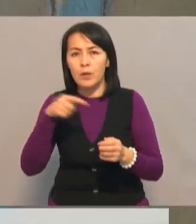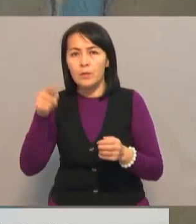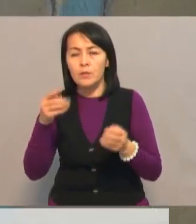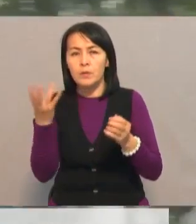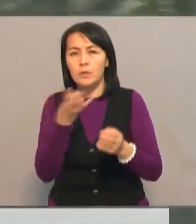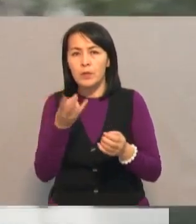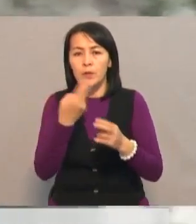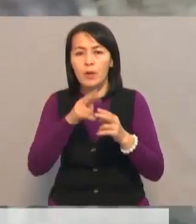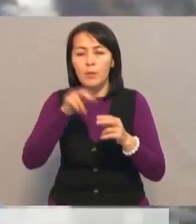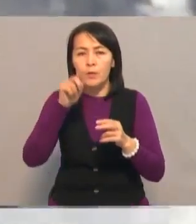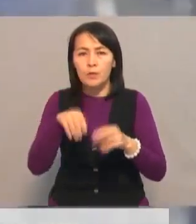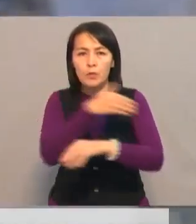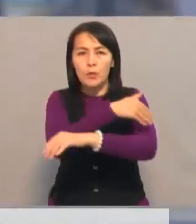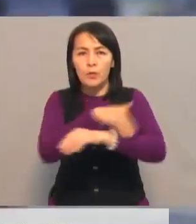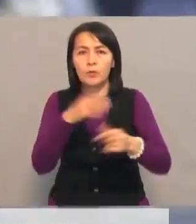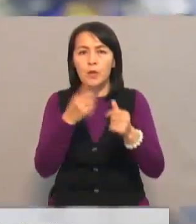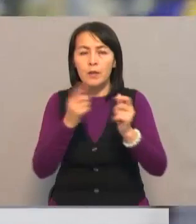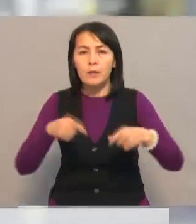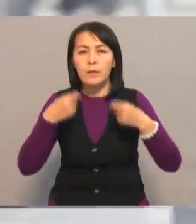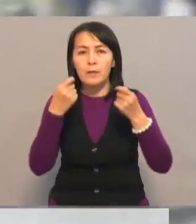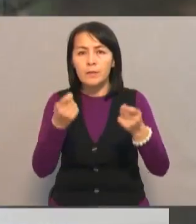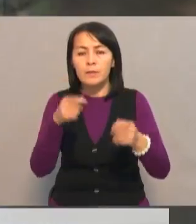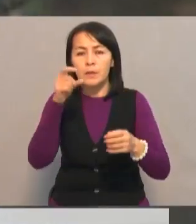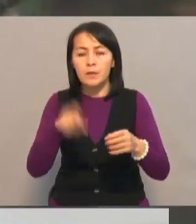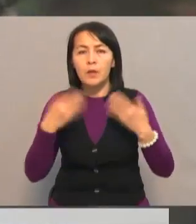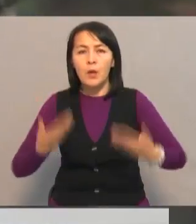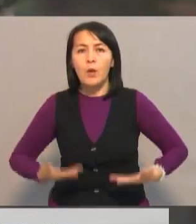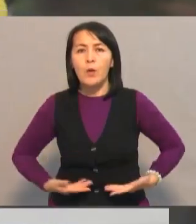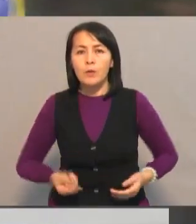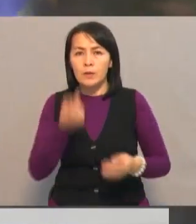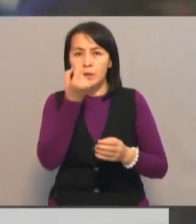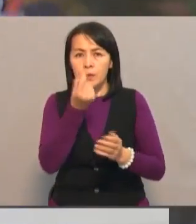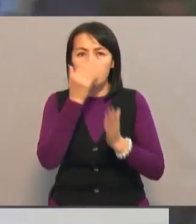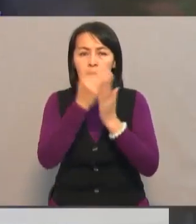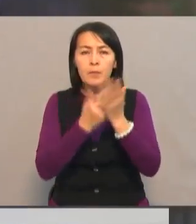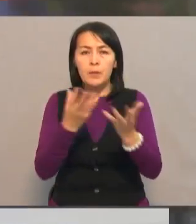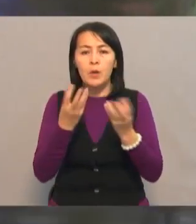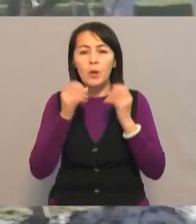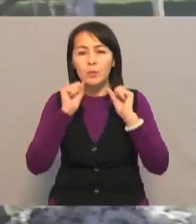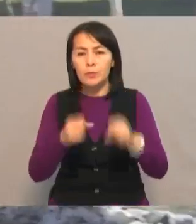керек. Бұл сол көшеге аты берілген қайраткердің өмірінен мәлімет алуға